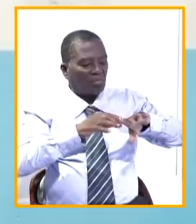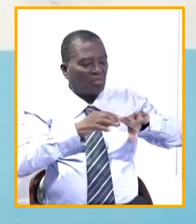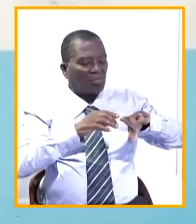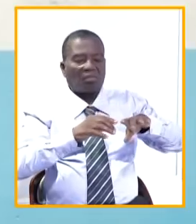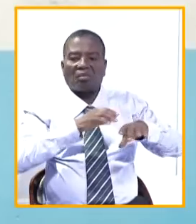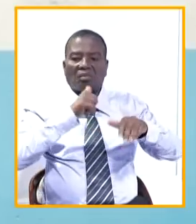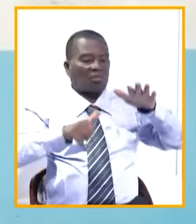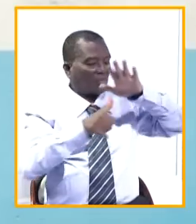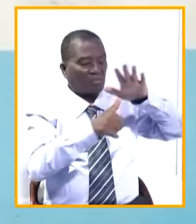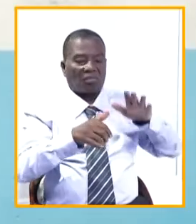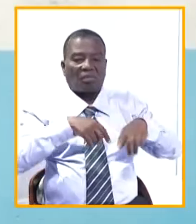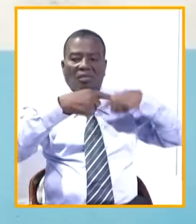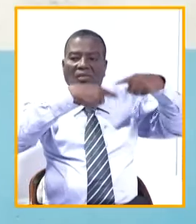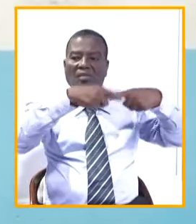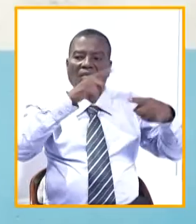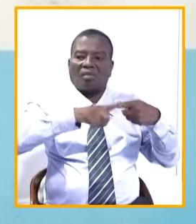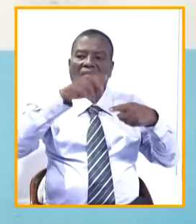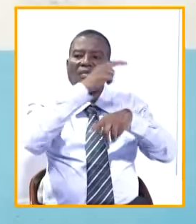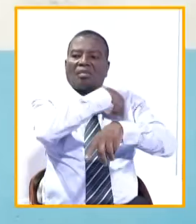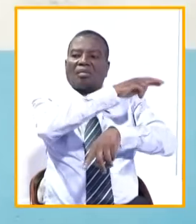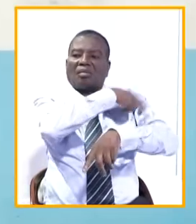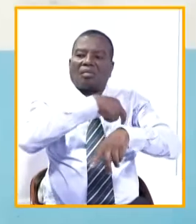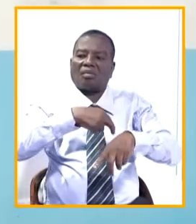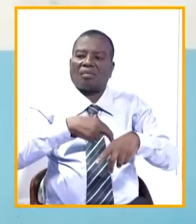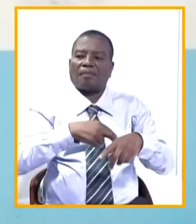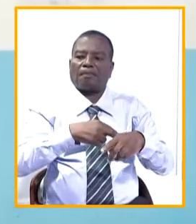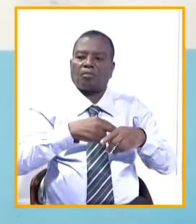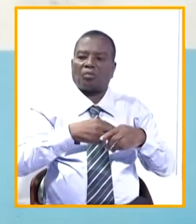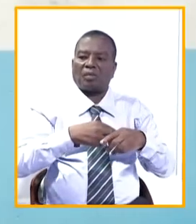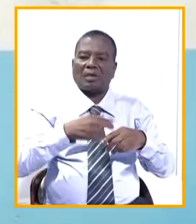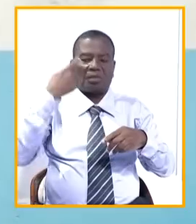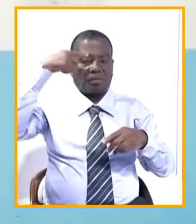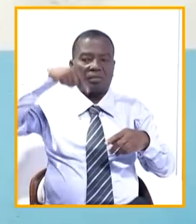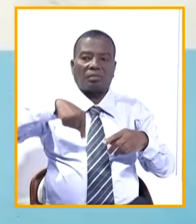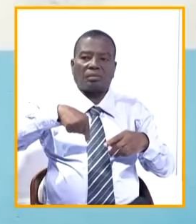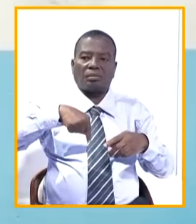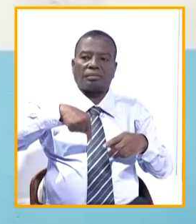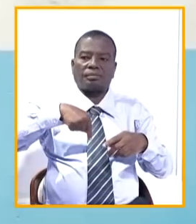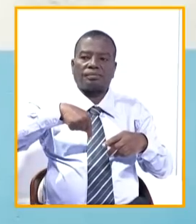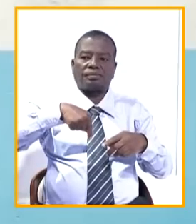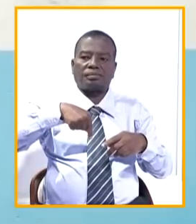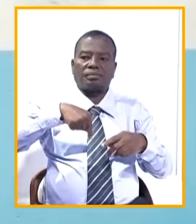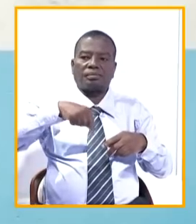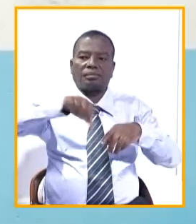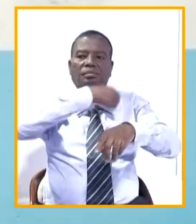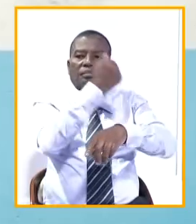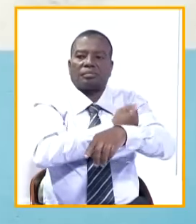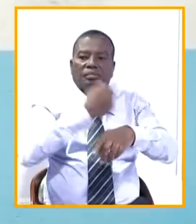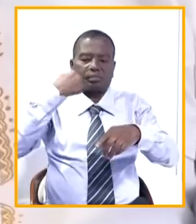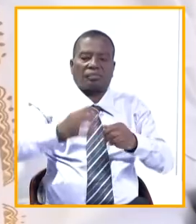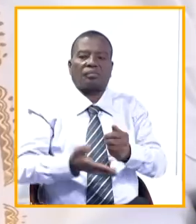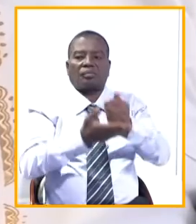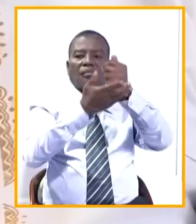de prendre leur courage à main et de se présenter dans les hôpitaux les plus proches, afin que les autorités puissent les